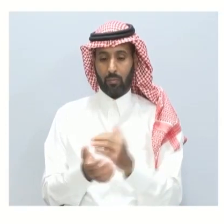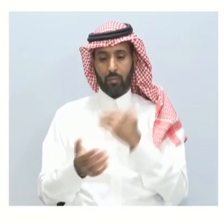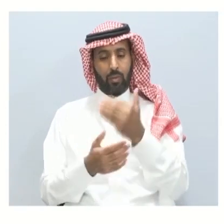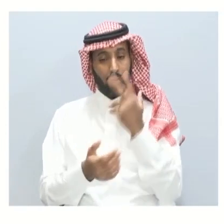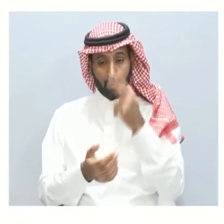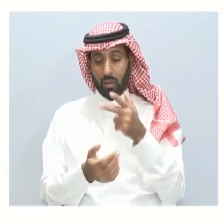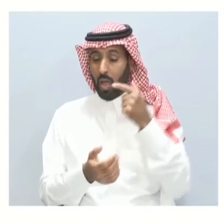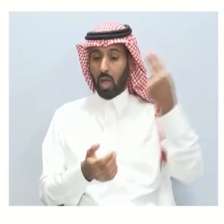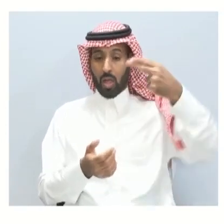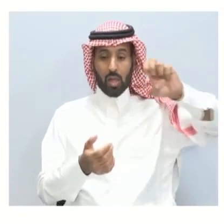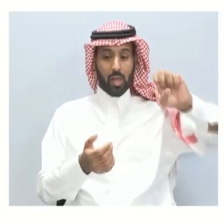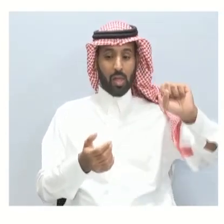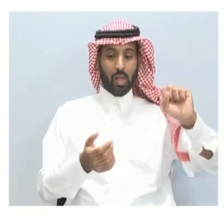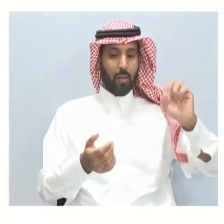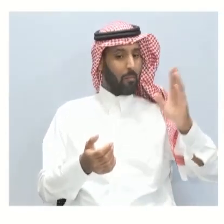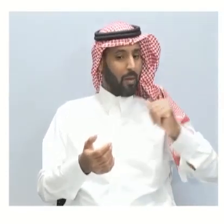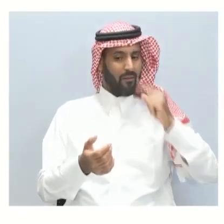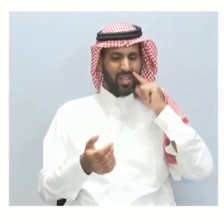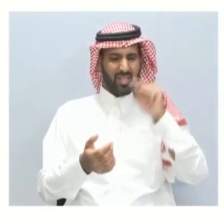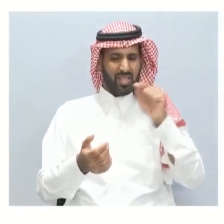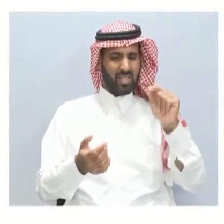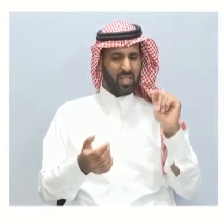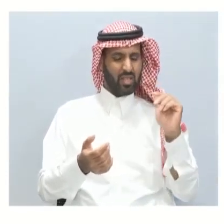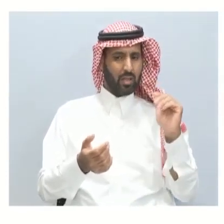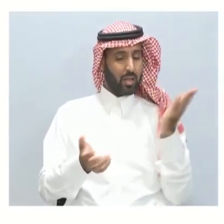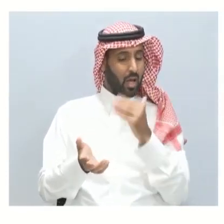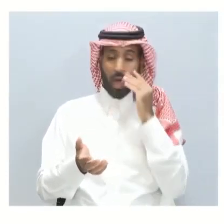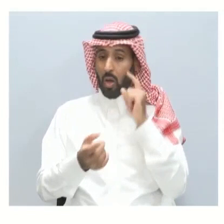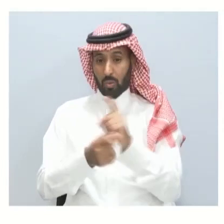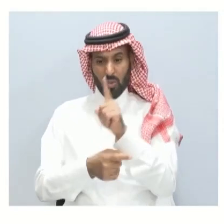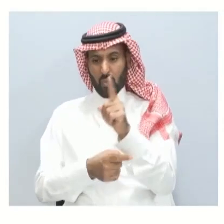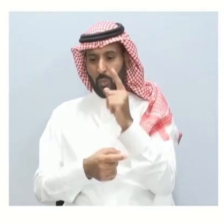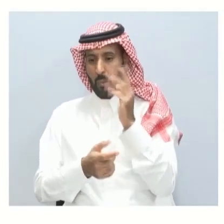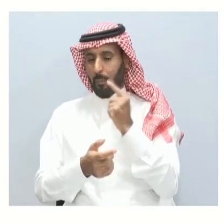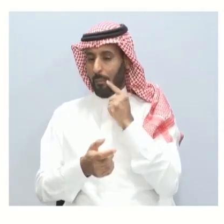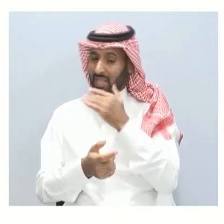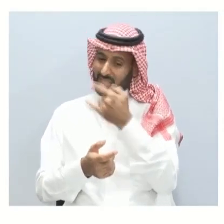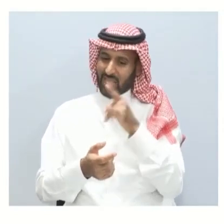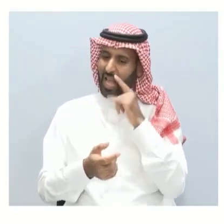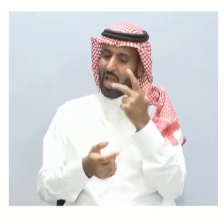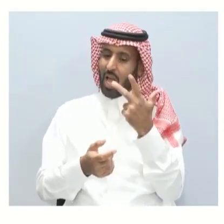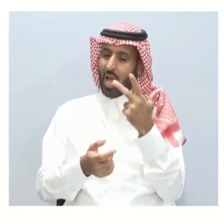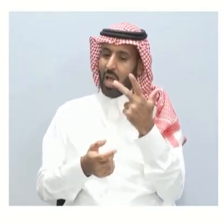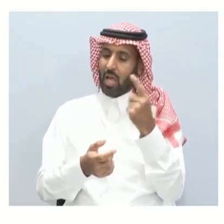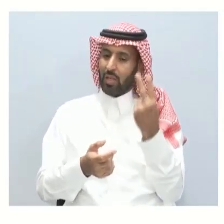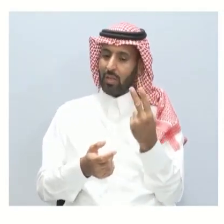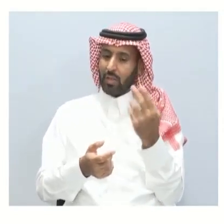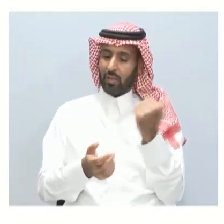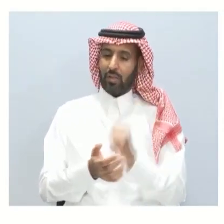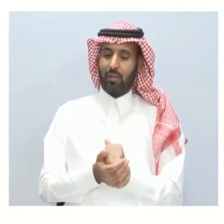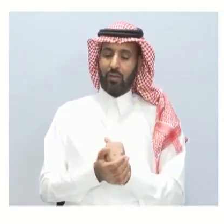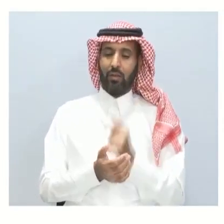هنا ايضا الهيليوم لدينا نقطتان طبعا هو من الغازات النبيله ولكن عدده الذري اثنان